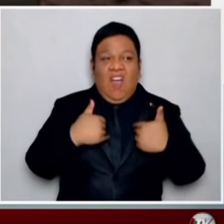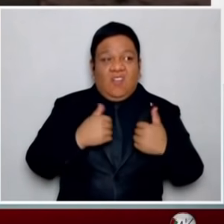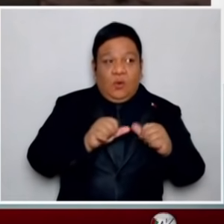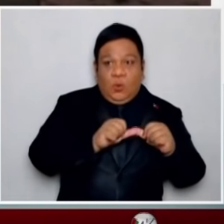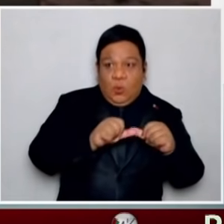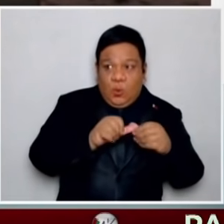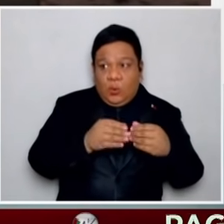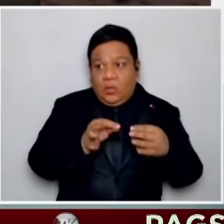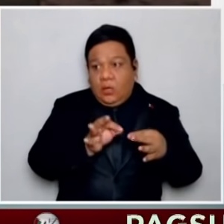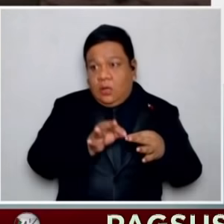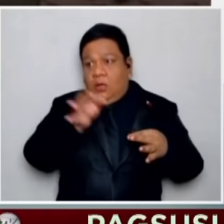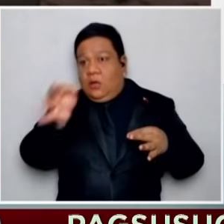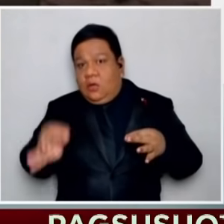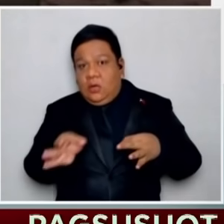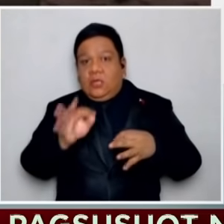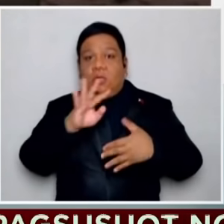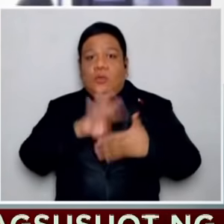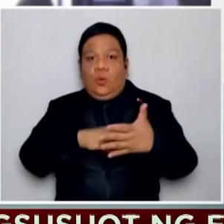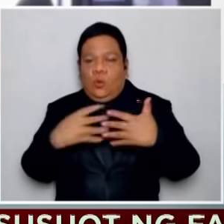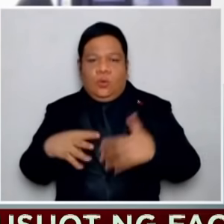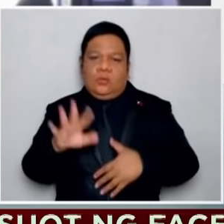ba? Dapat talaga, ano yan,